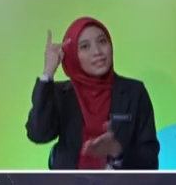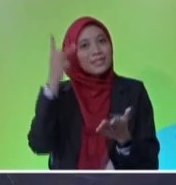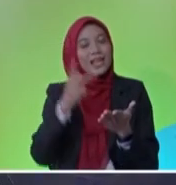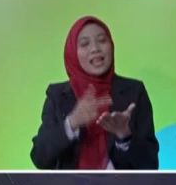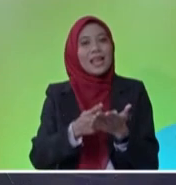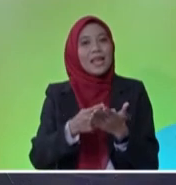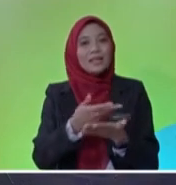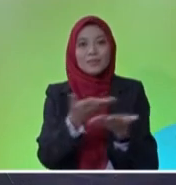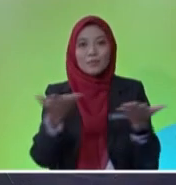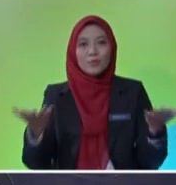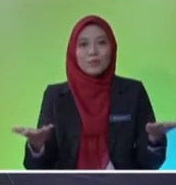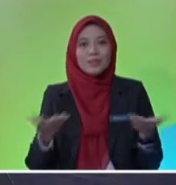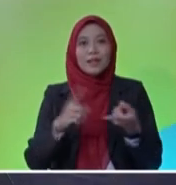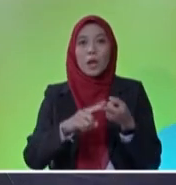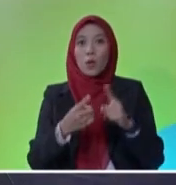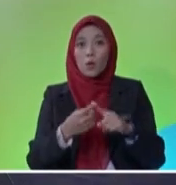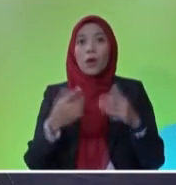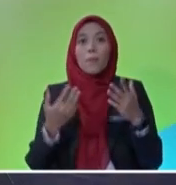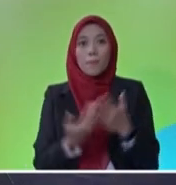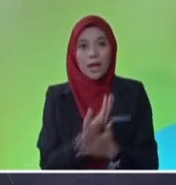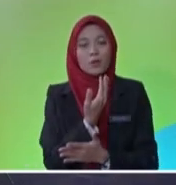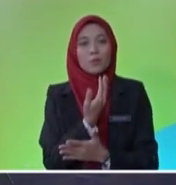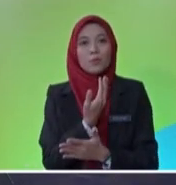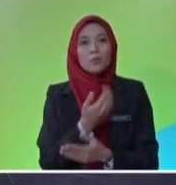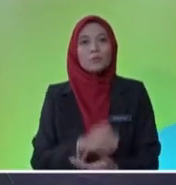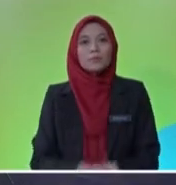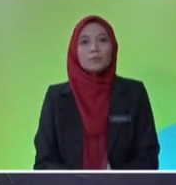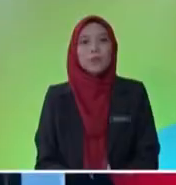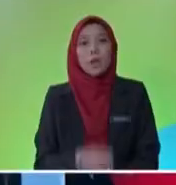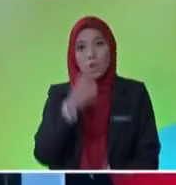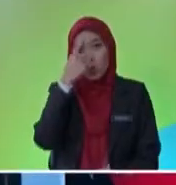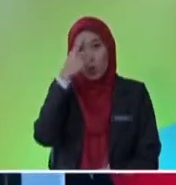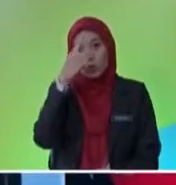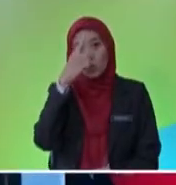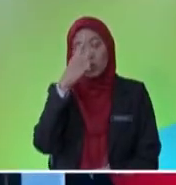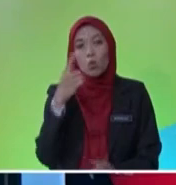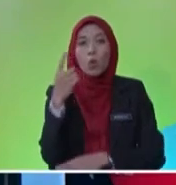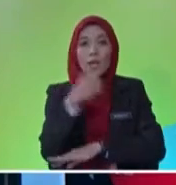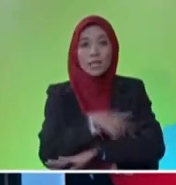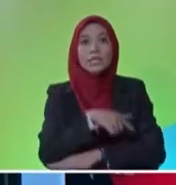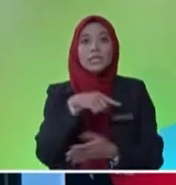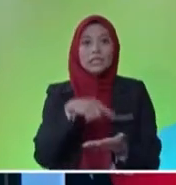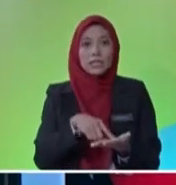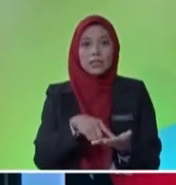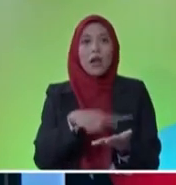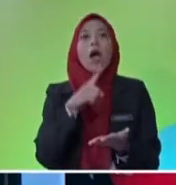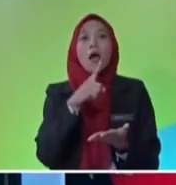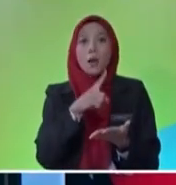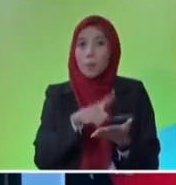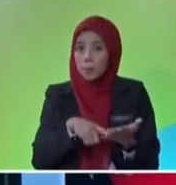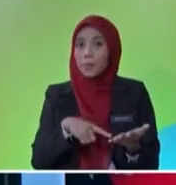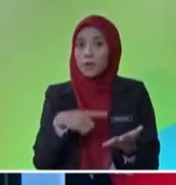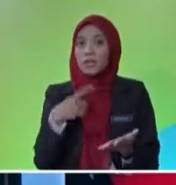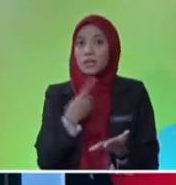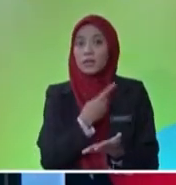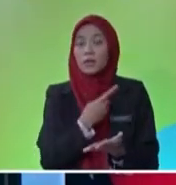ucapkan kepada kawan-kawan baru di dalam talian untuk mata pelajaran kita pada hari ini apa yang checklist anina